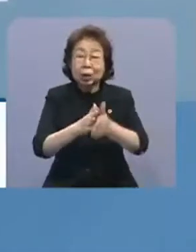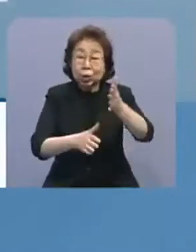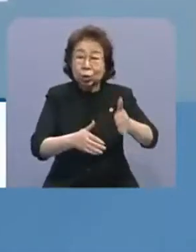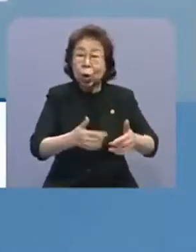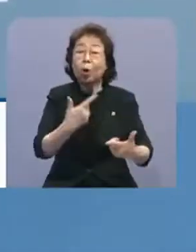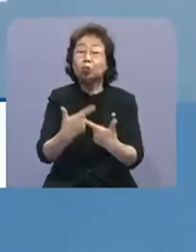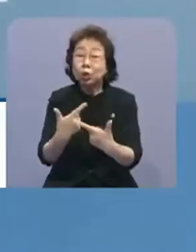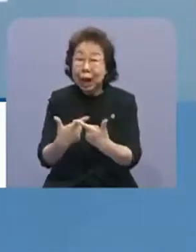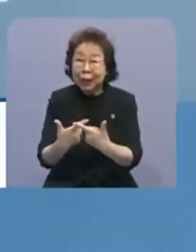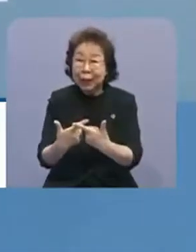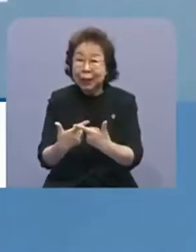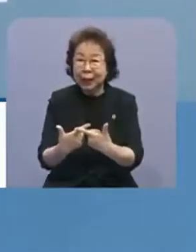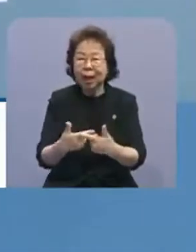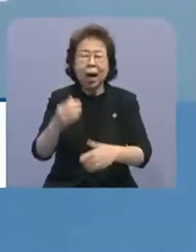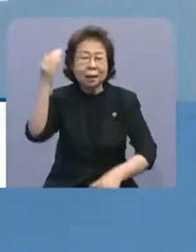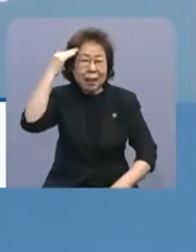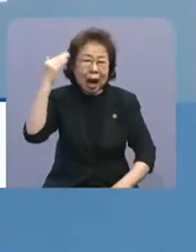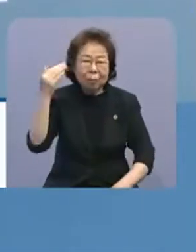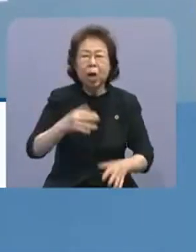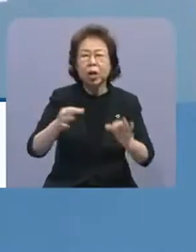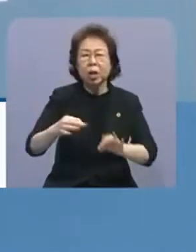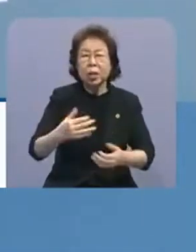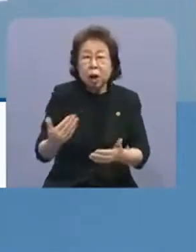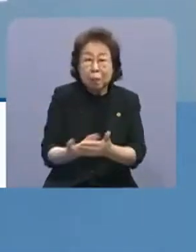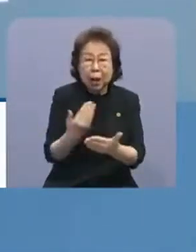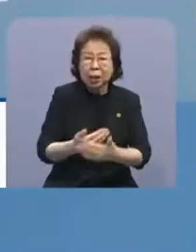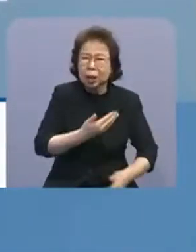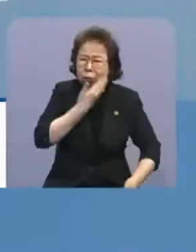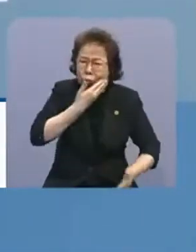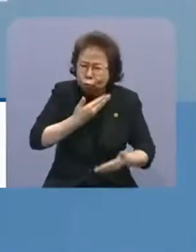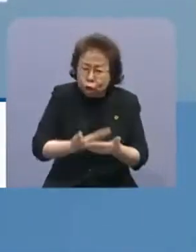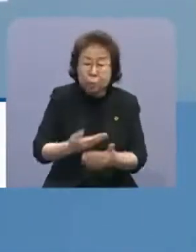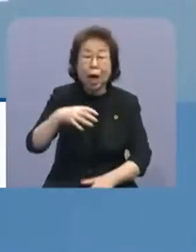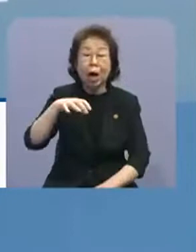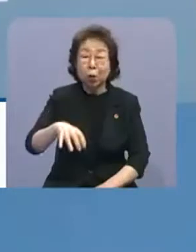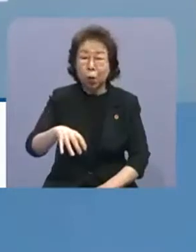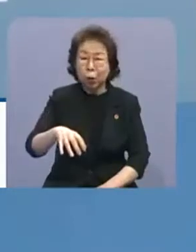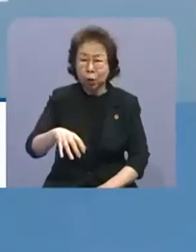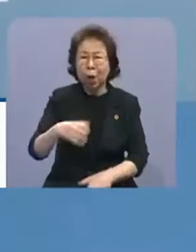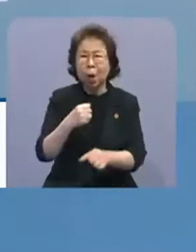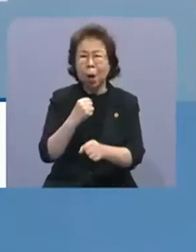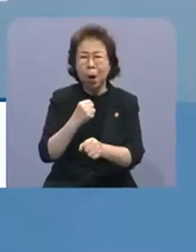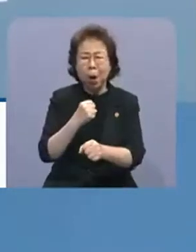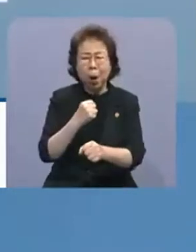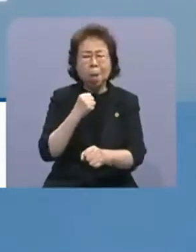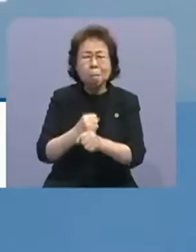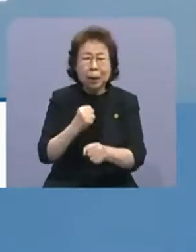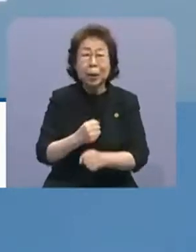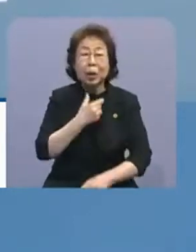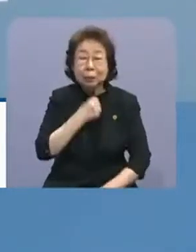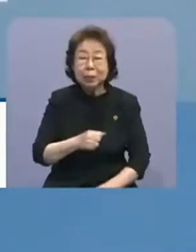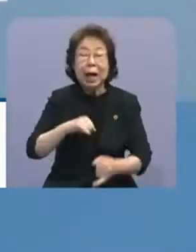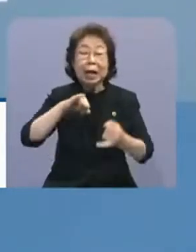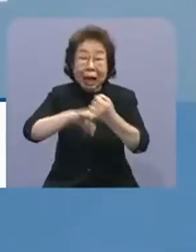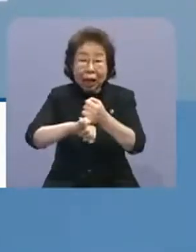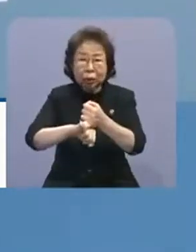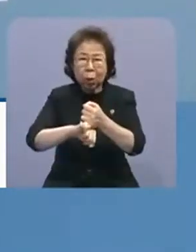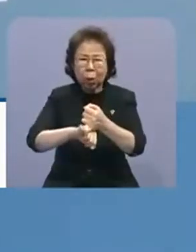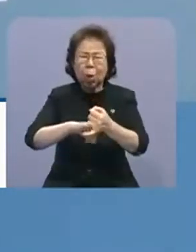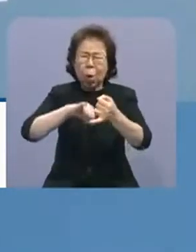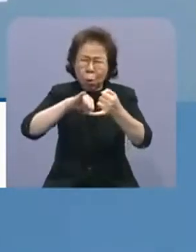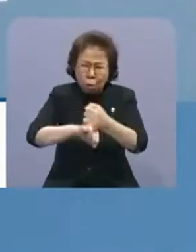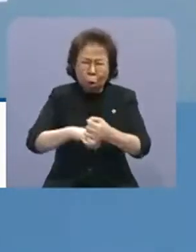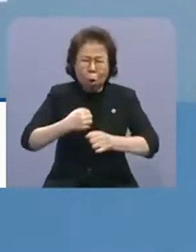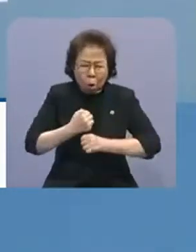부산을 대한민국 경제 발전의 핵심 거점으로 삼겠다는 약속을